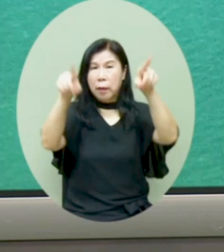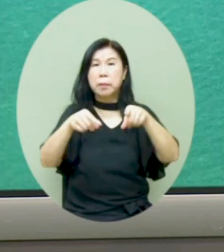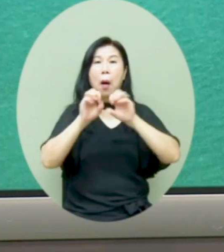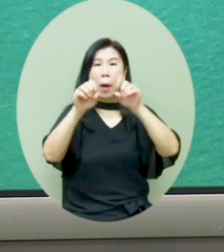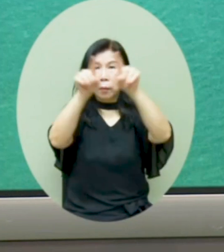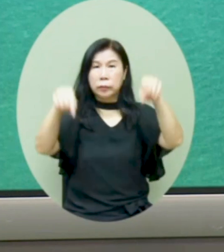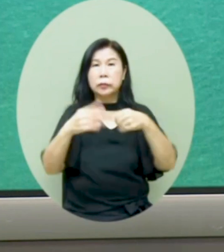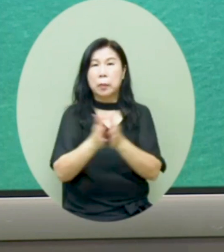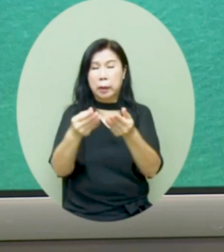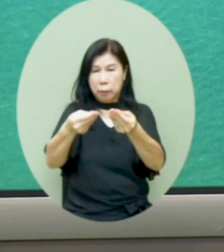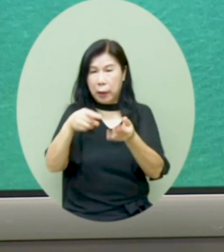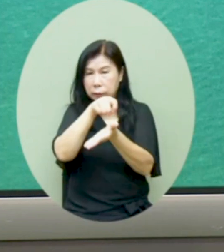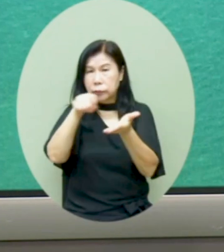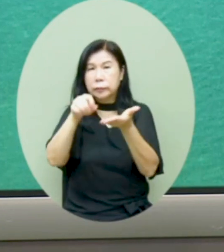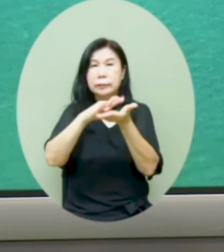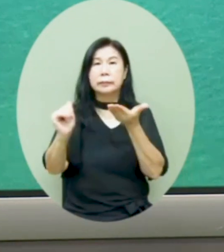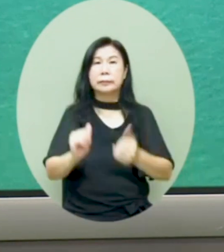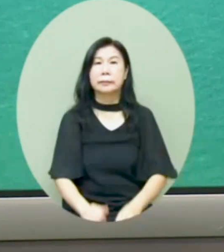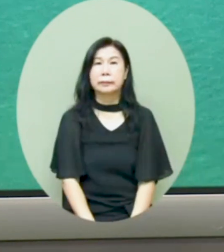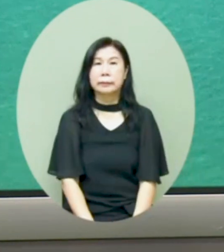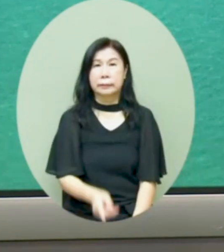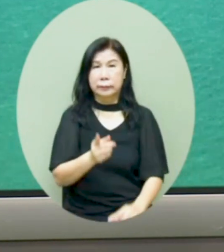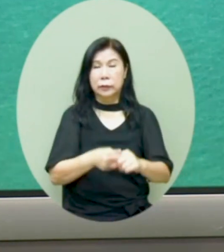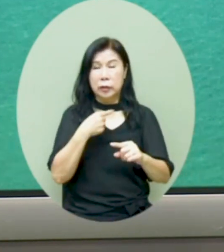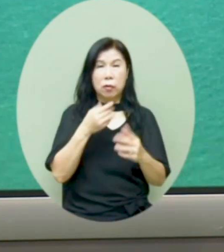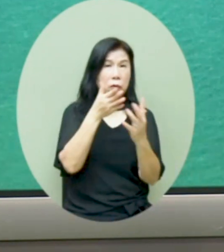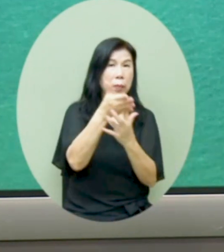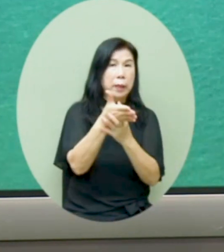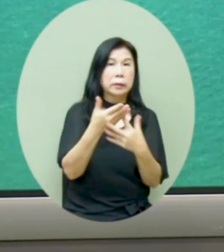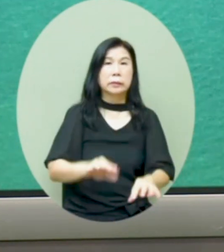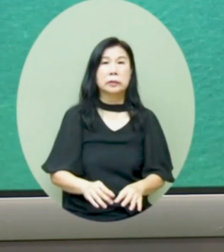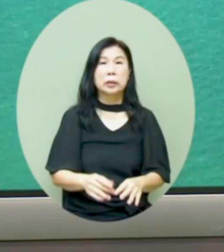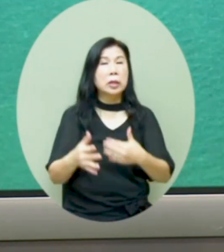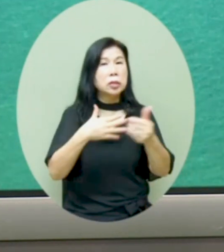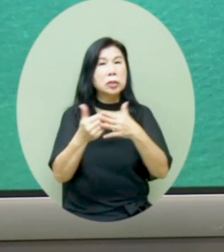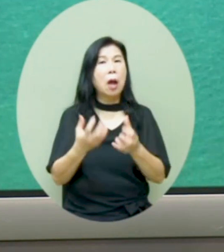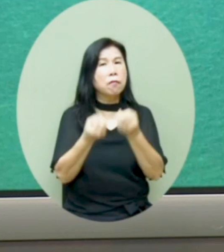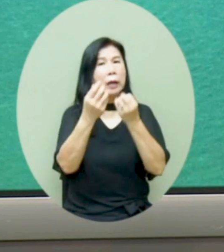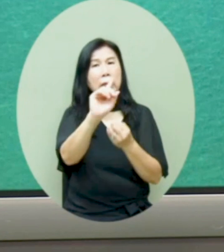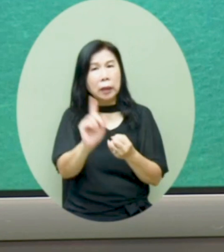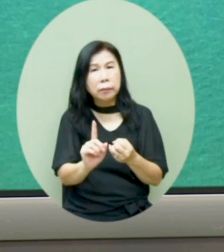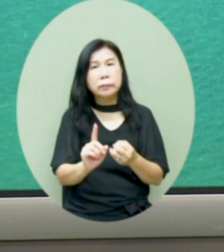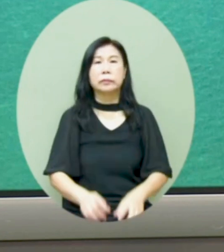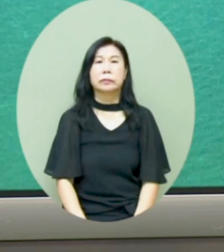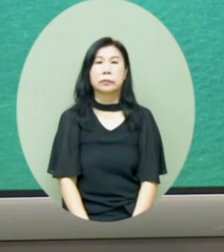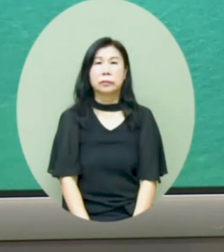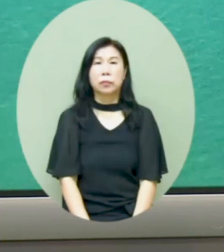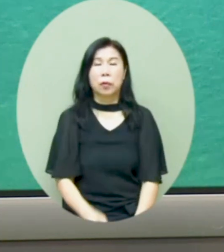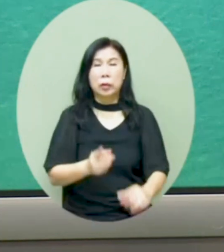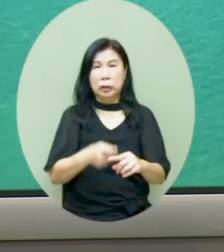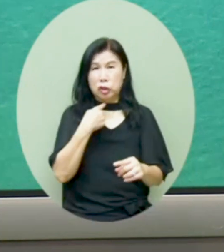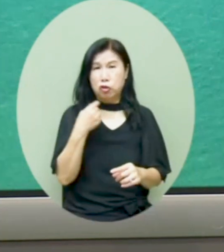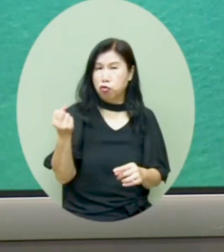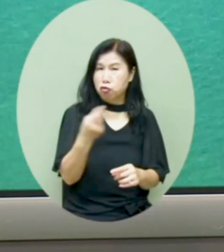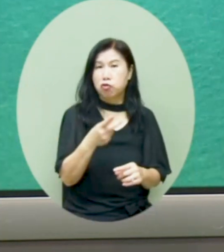给我们。这个报告除了是针对事故的原因，亦都係我哋